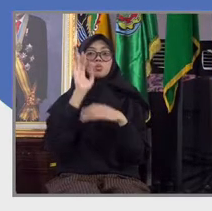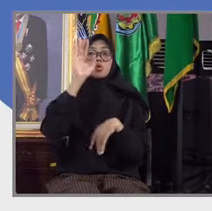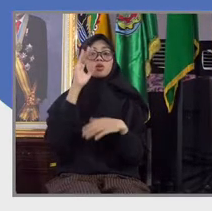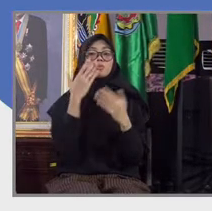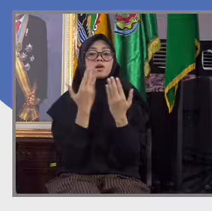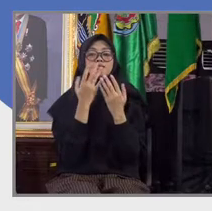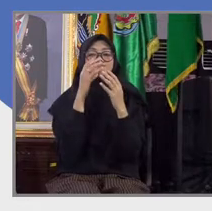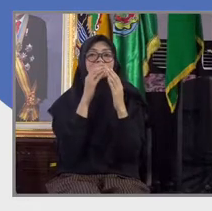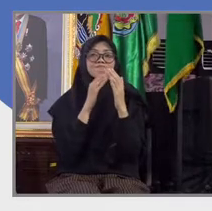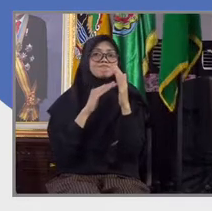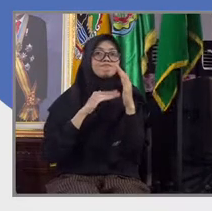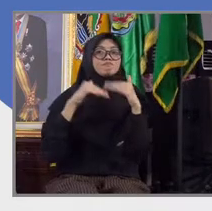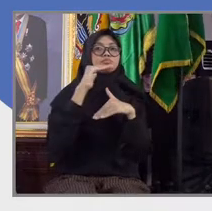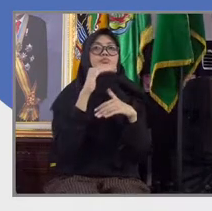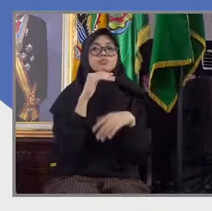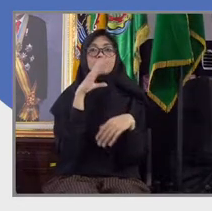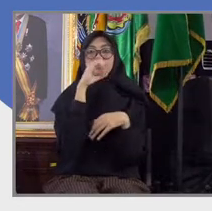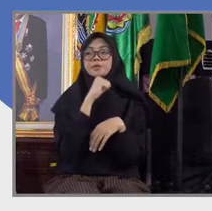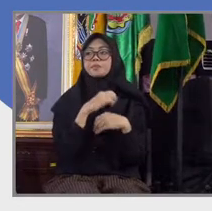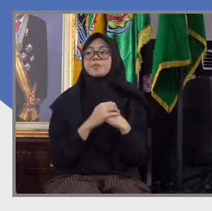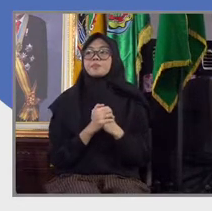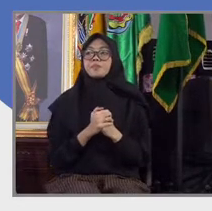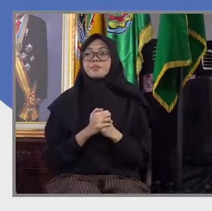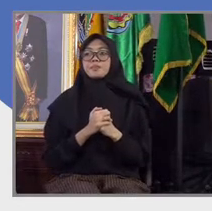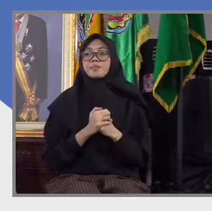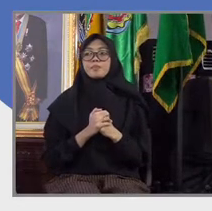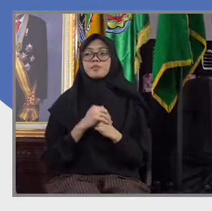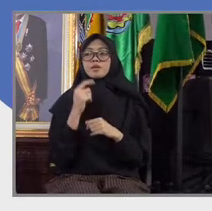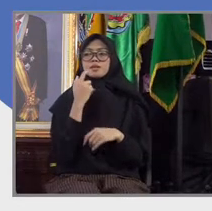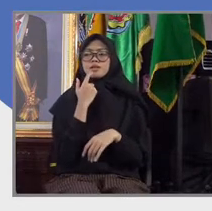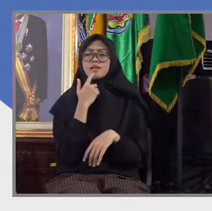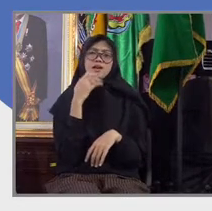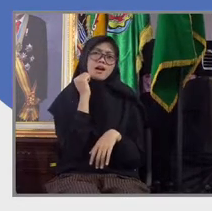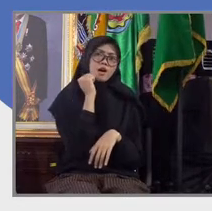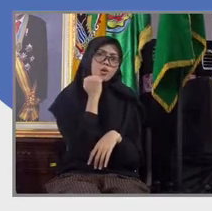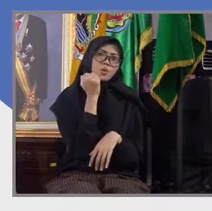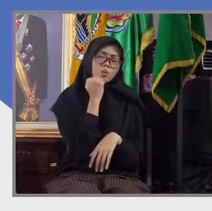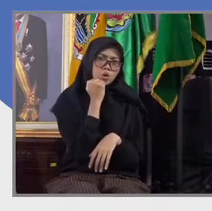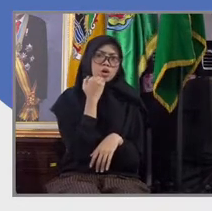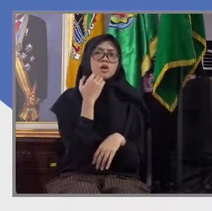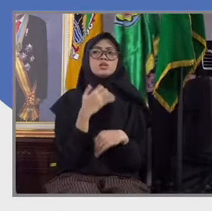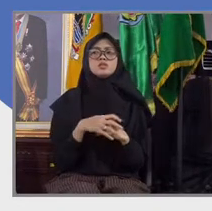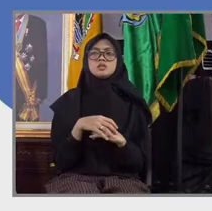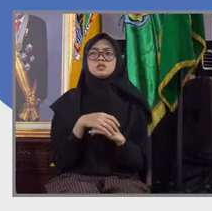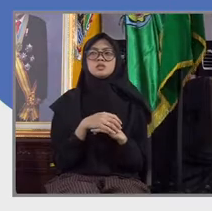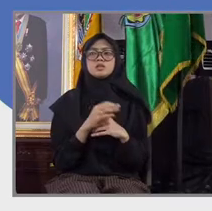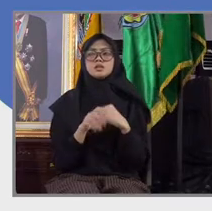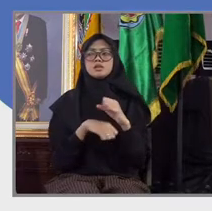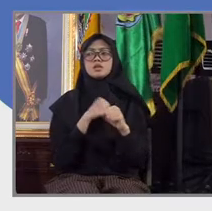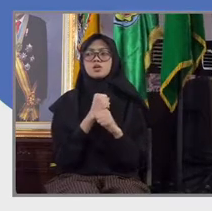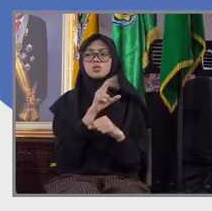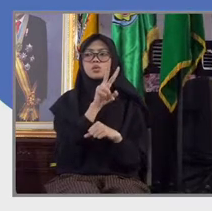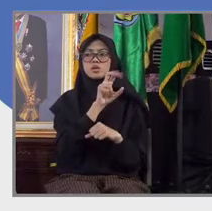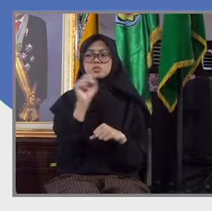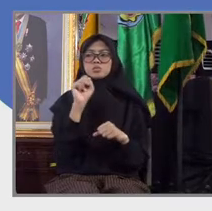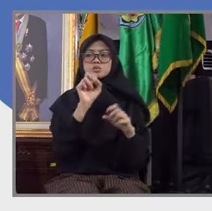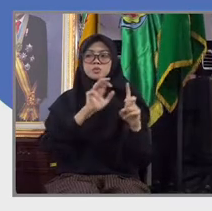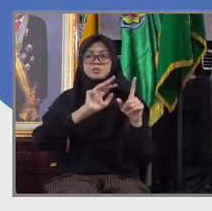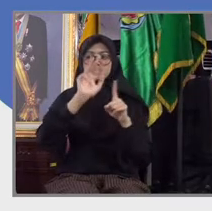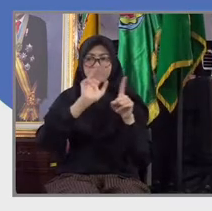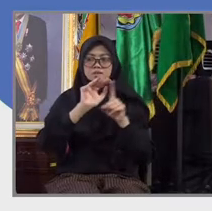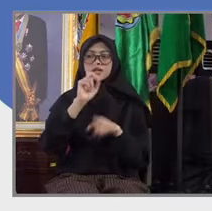baik. Adapun tingkat pengangguran terbuka untuk tahun 2019 itu adalah